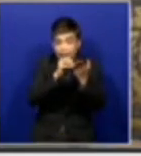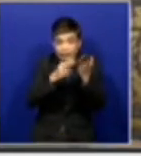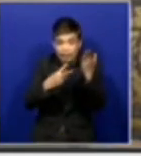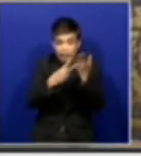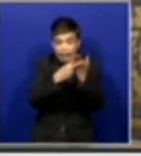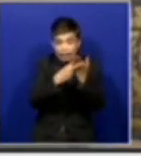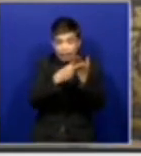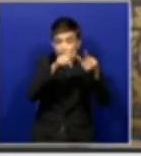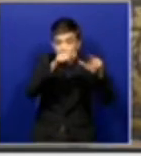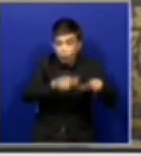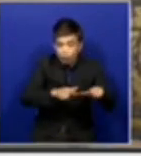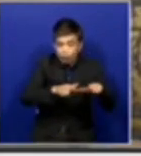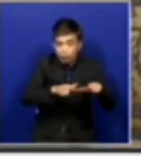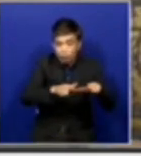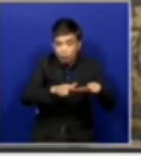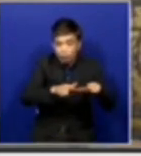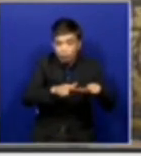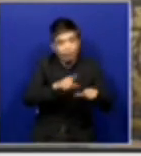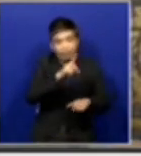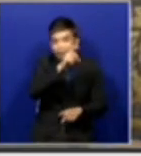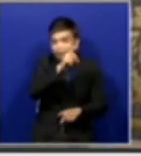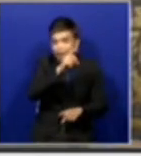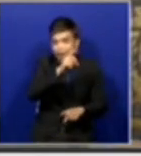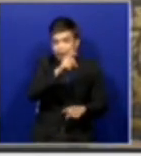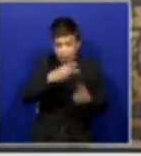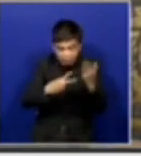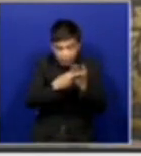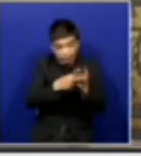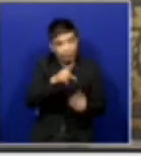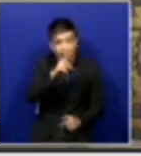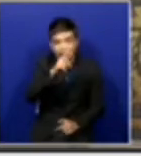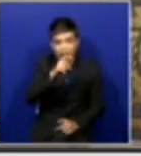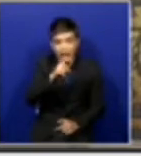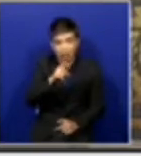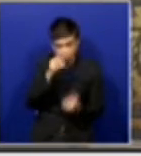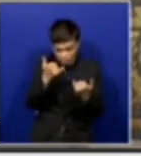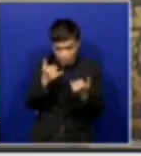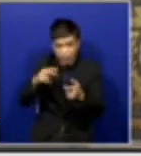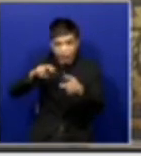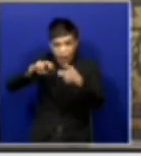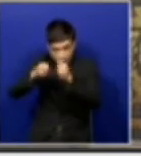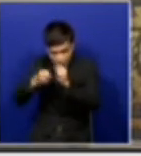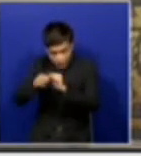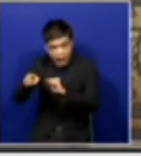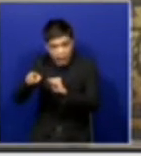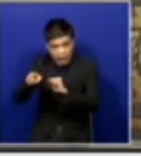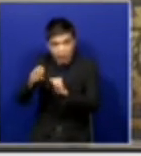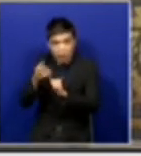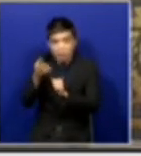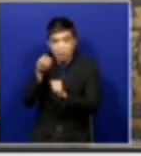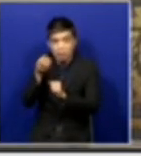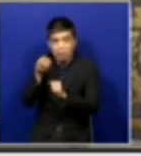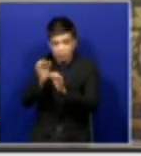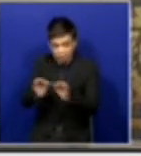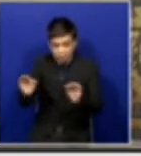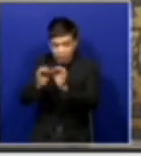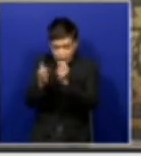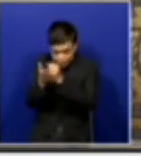าเสพติดเป็นปัญหาใหญ่คุกคามประเทศท่านตัดมาด้วยนี่ท่านตัดแบบไหนผมไม่อยากจะพูดซ้ำอี